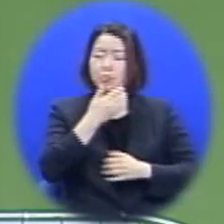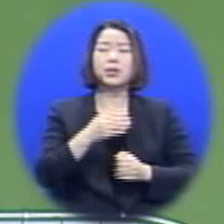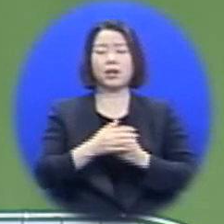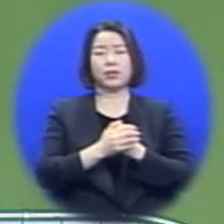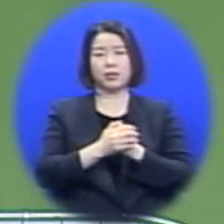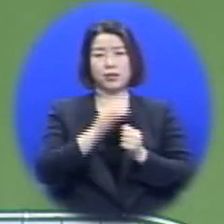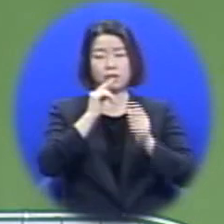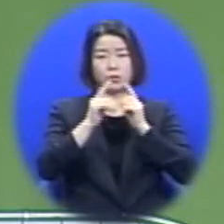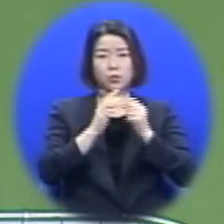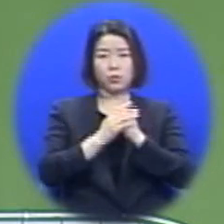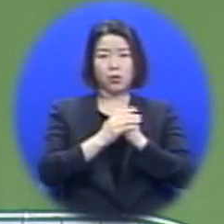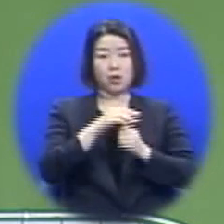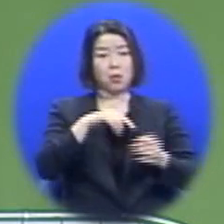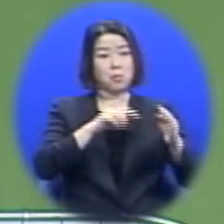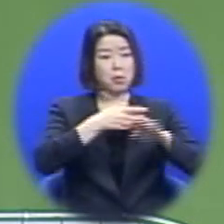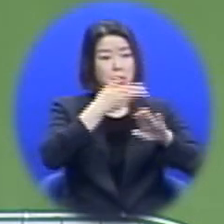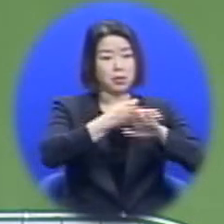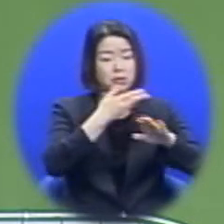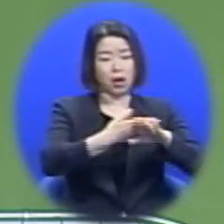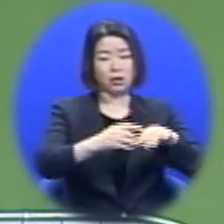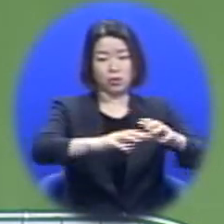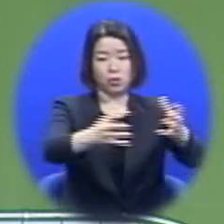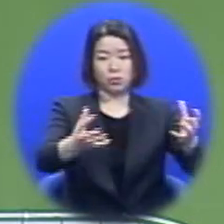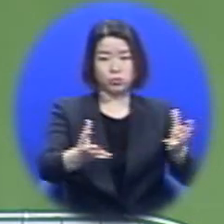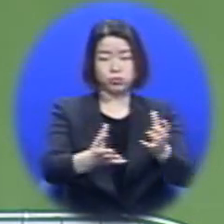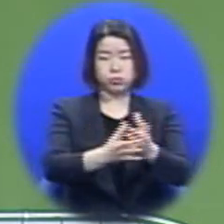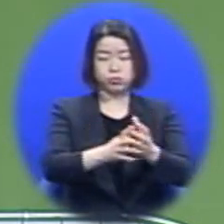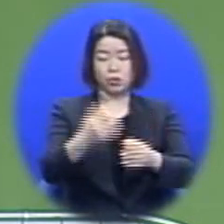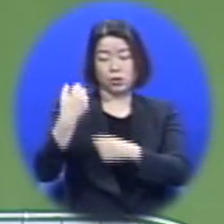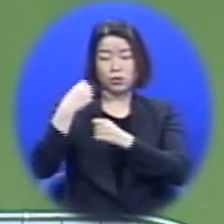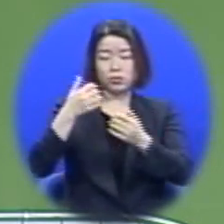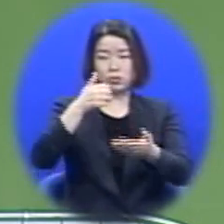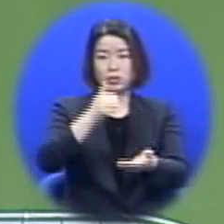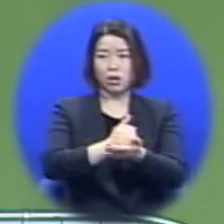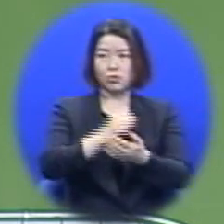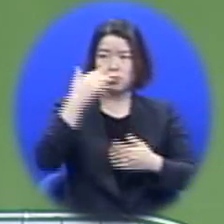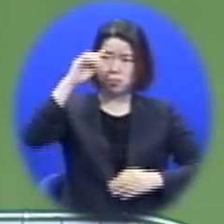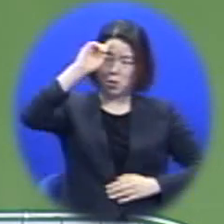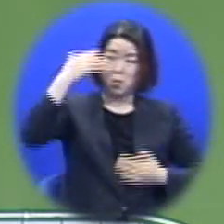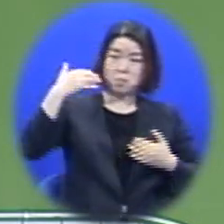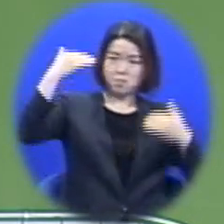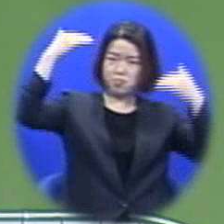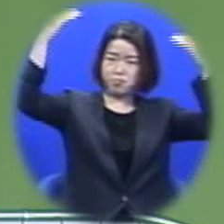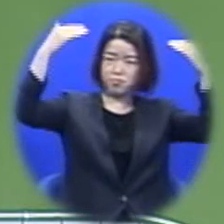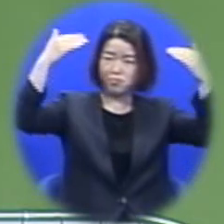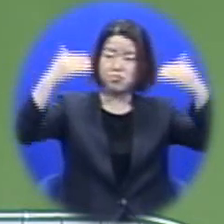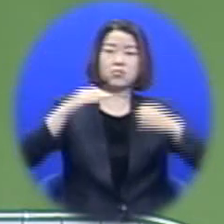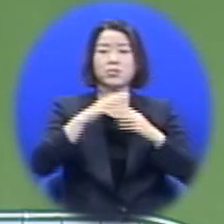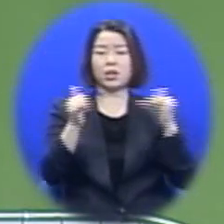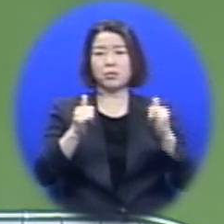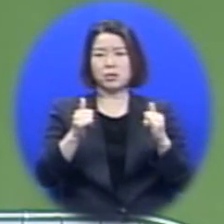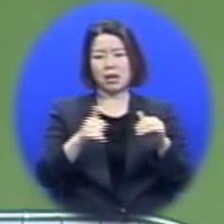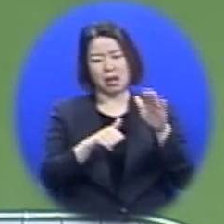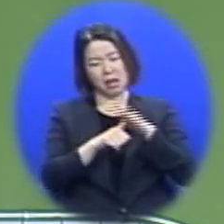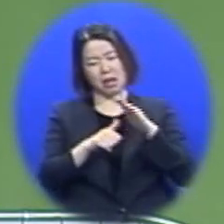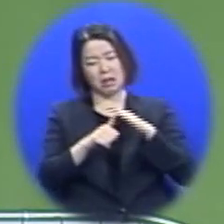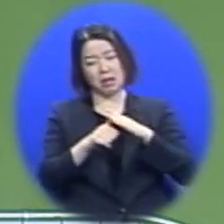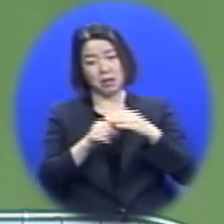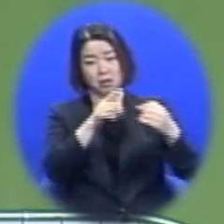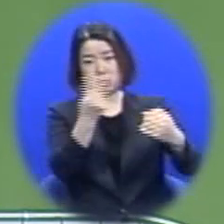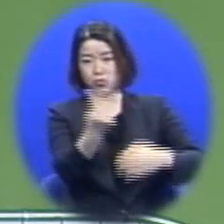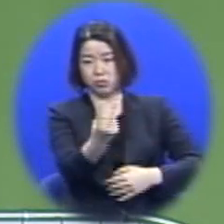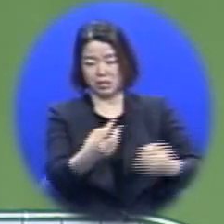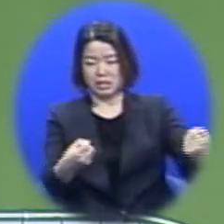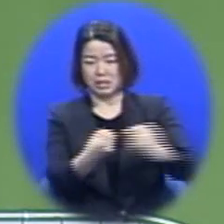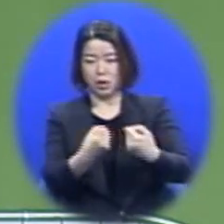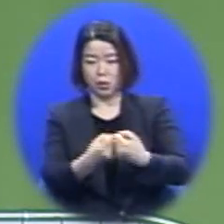장신 거인인데 여기는 소년 다윗을 싸우러 나가 보내는 그런 왕이 어디 있겠습니까? 그런데